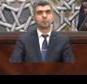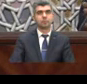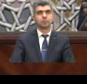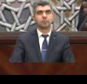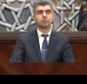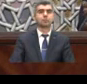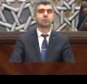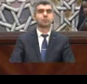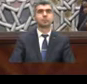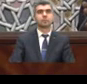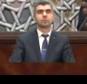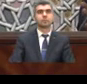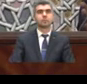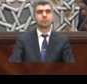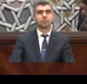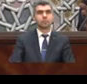السيد نائب،